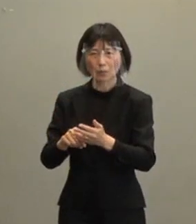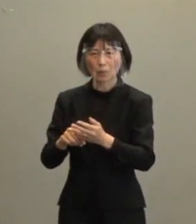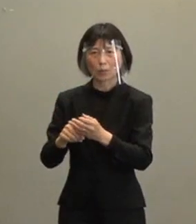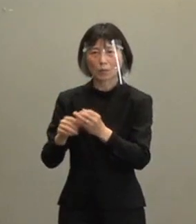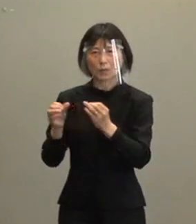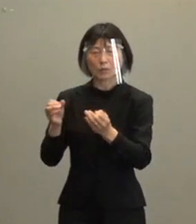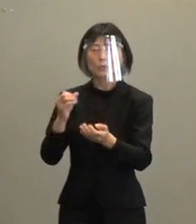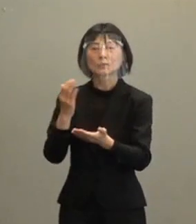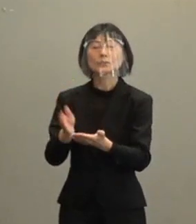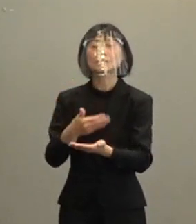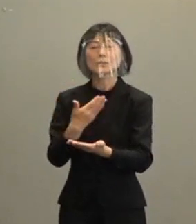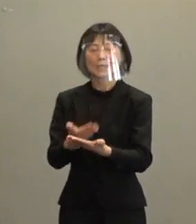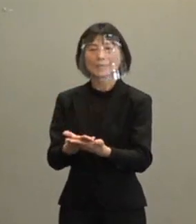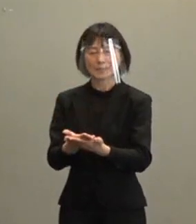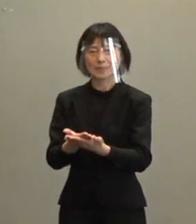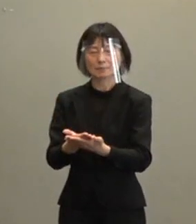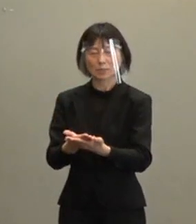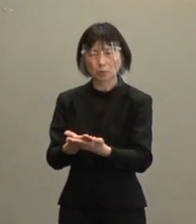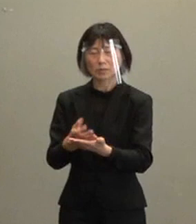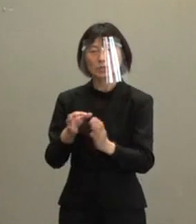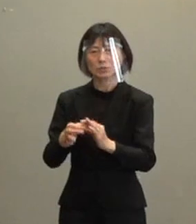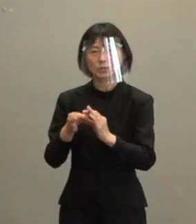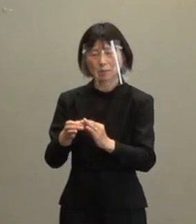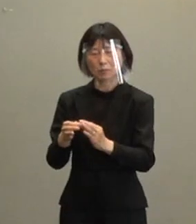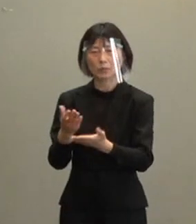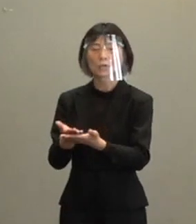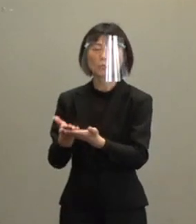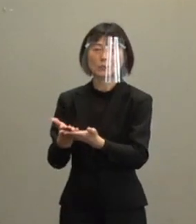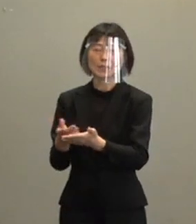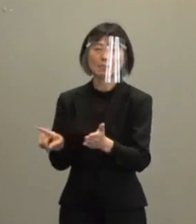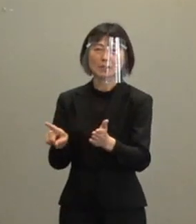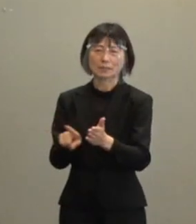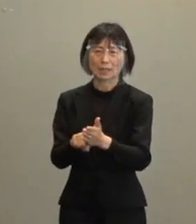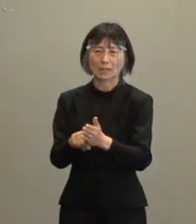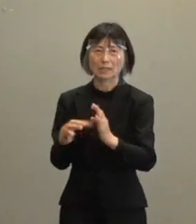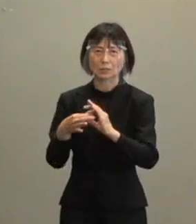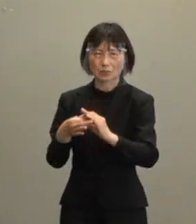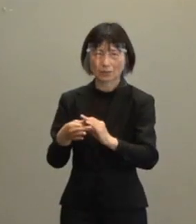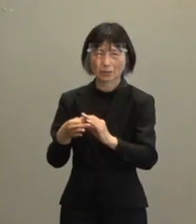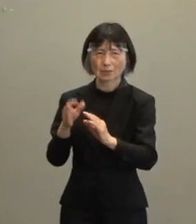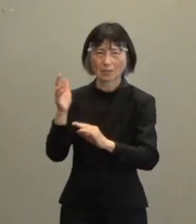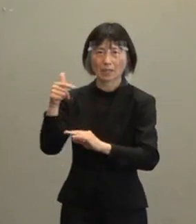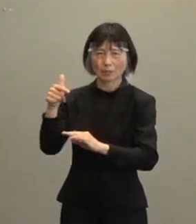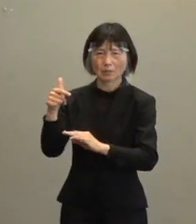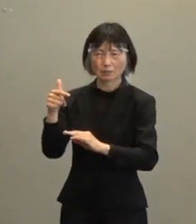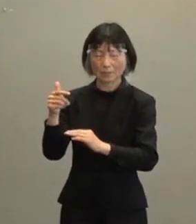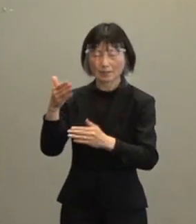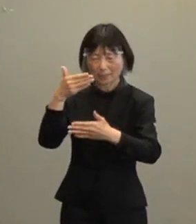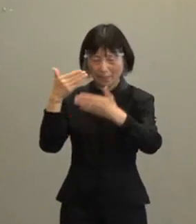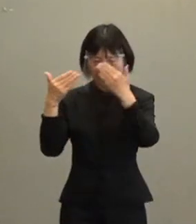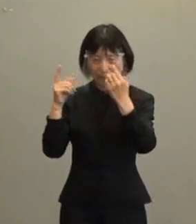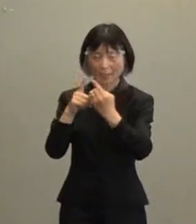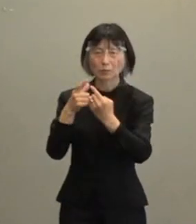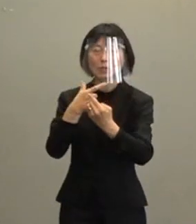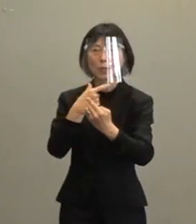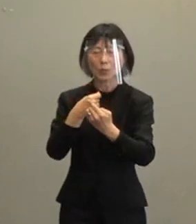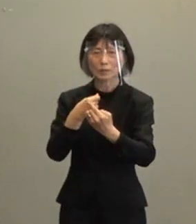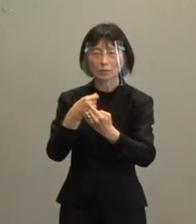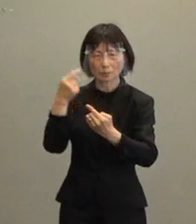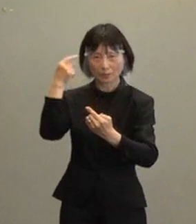て要望を行ってきましたので、引き続きですね、政府には丁寧に対応していただきたいというふうに思います。